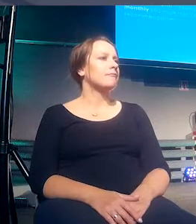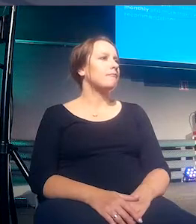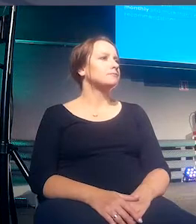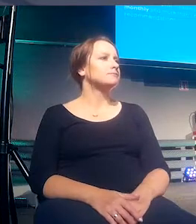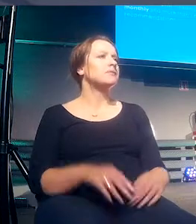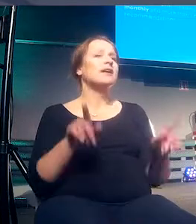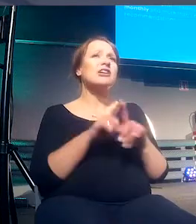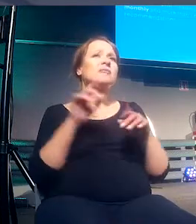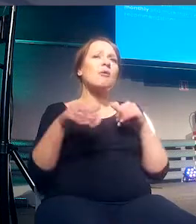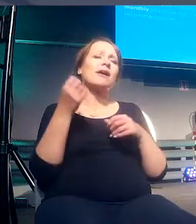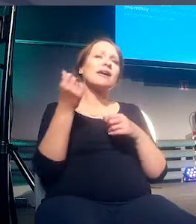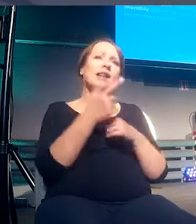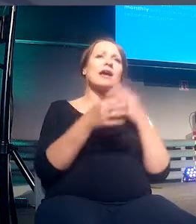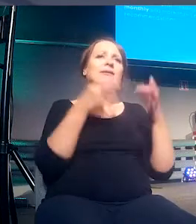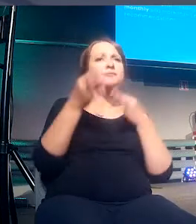paru przykładach.